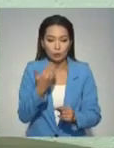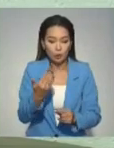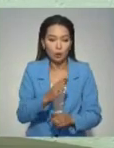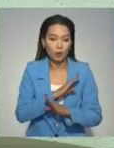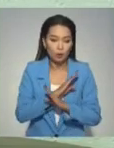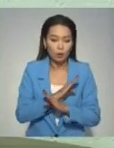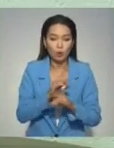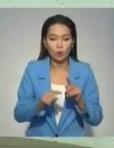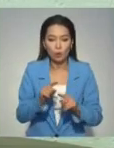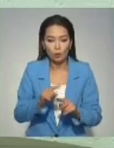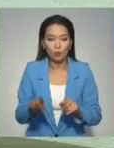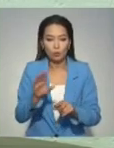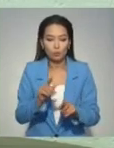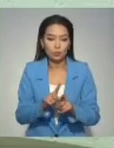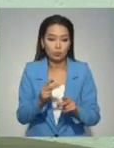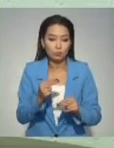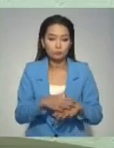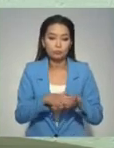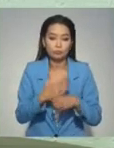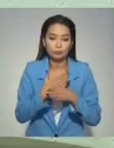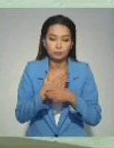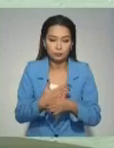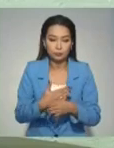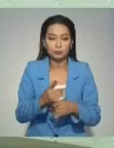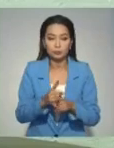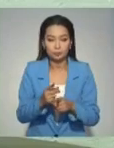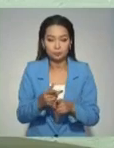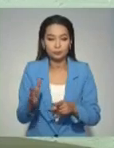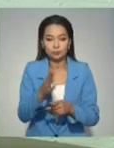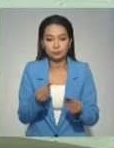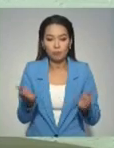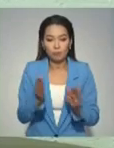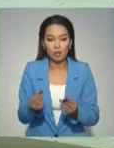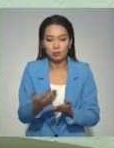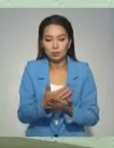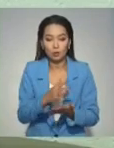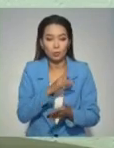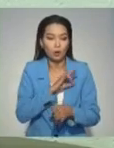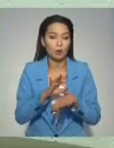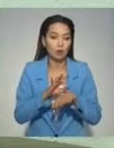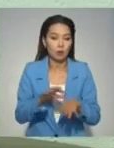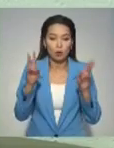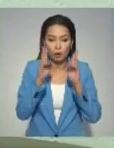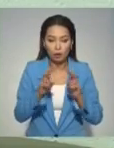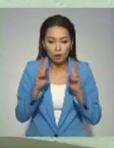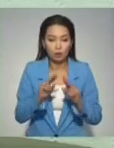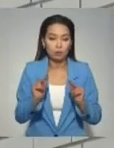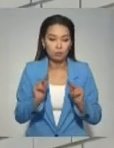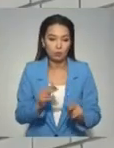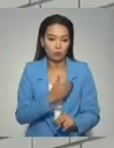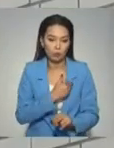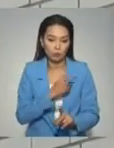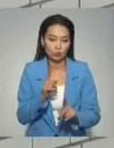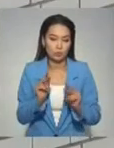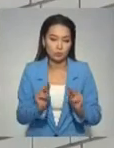туысқандарына жаназаны өткізу үшін қаржылай көмек көрсетіп, батаның ақшасын жинап бердік. Біз қазір жүргізіліп жатқан тексерістің әділ өтуін қалаймыз.